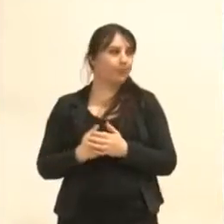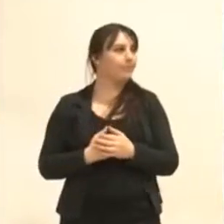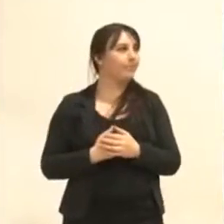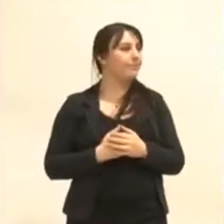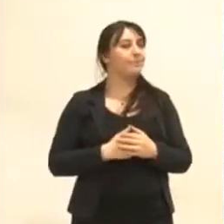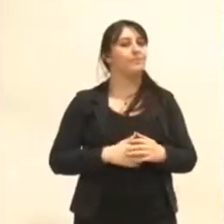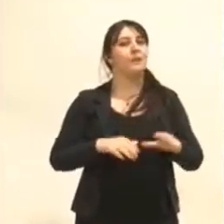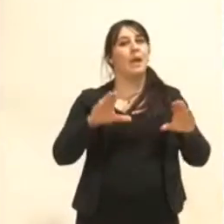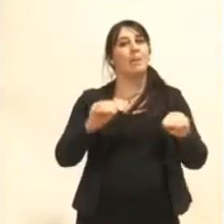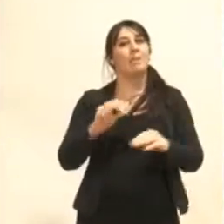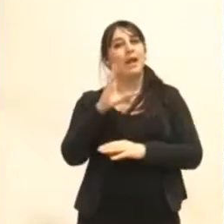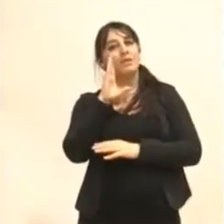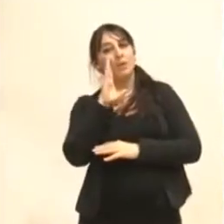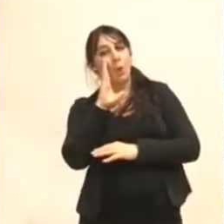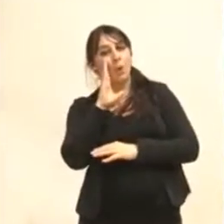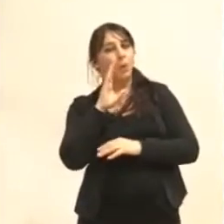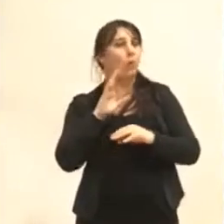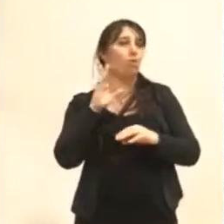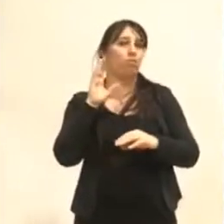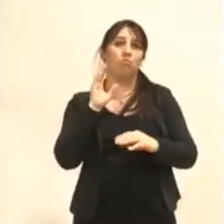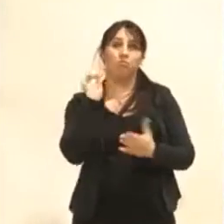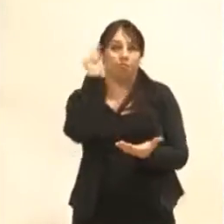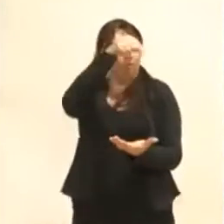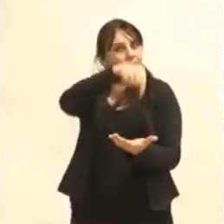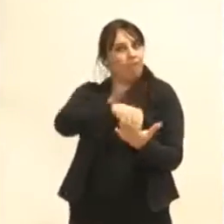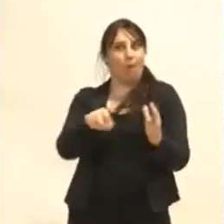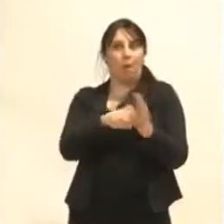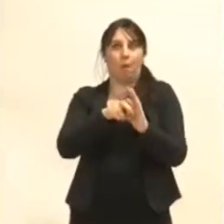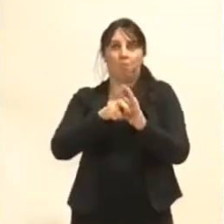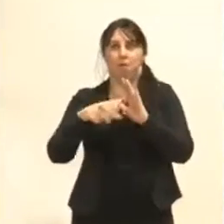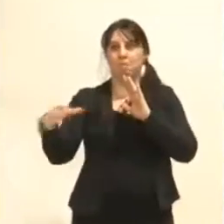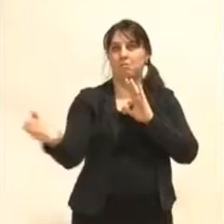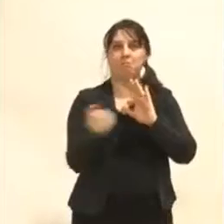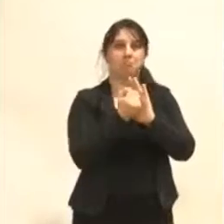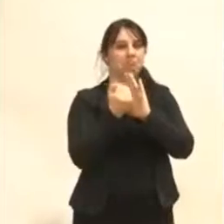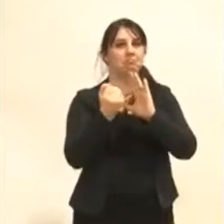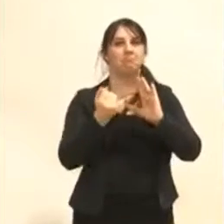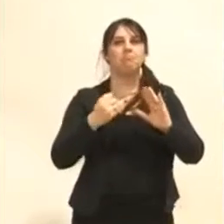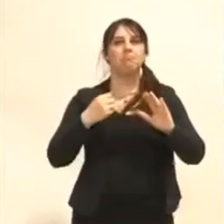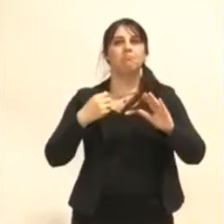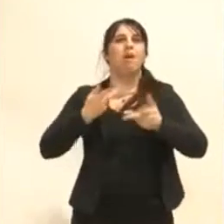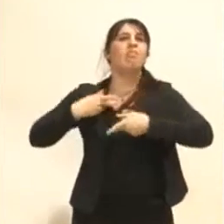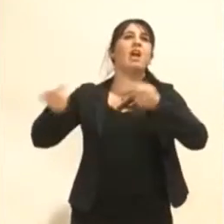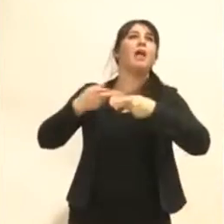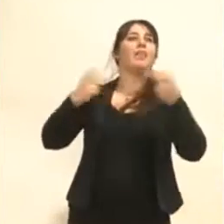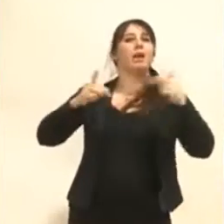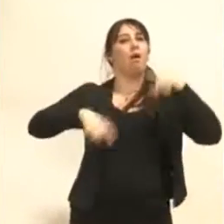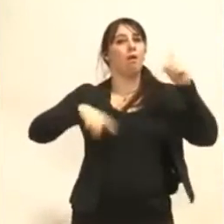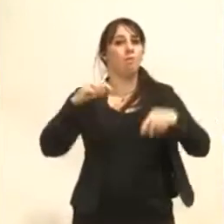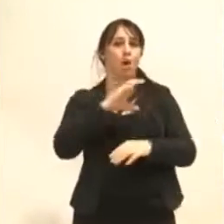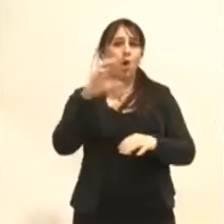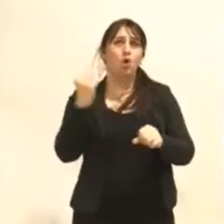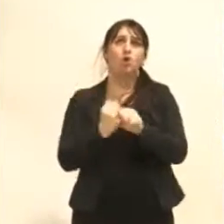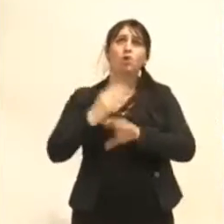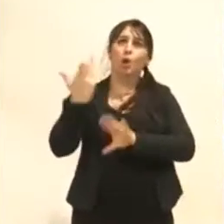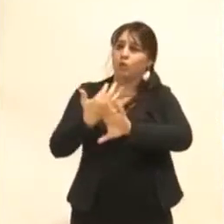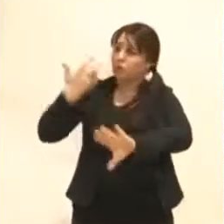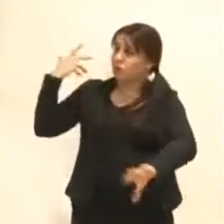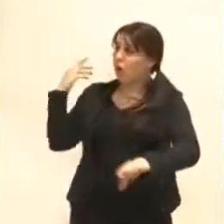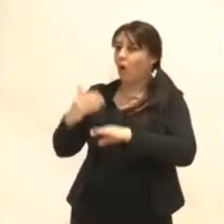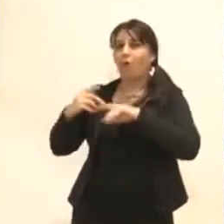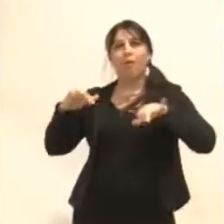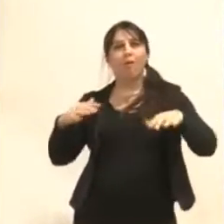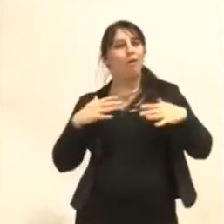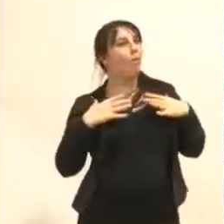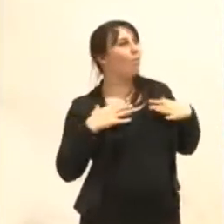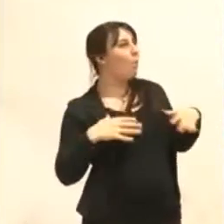La place Victor Hugo est la place centrale de Grenoble. Malgré de récentes déclarations, cette place a toujours été depuis plus de 100 ans un lieu de flânerie,